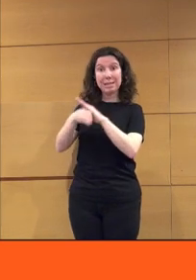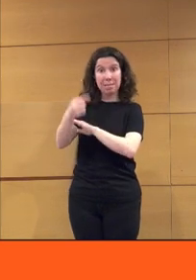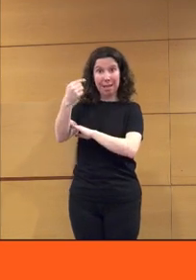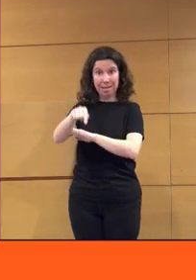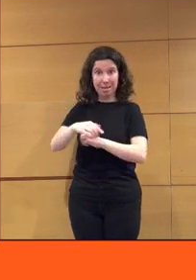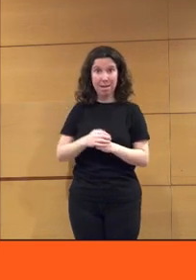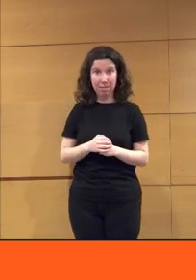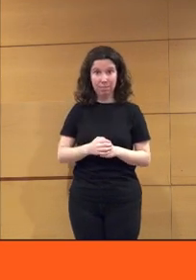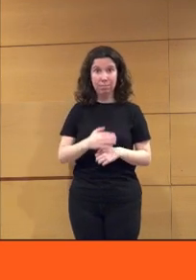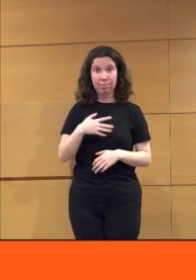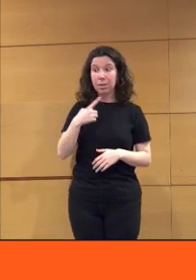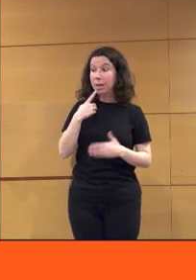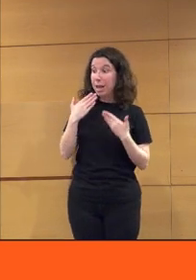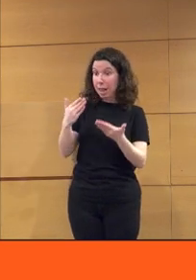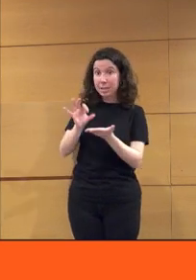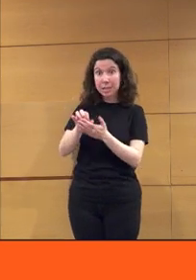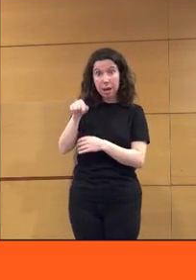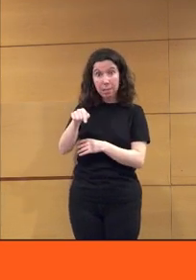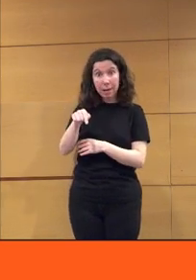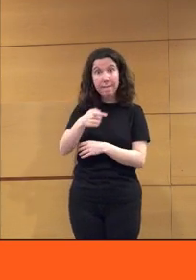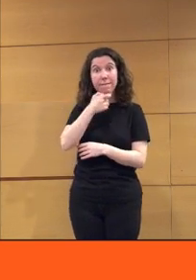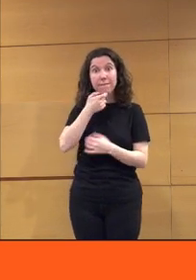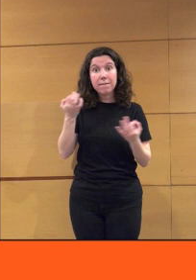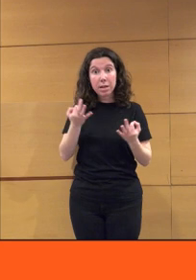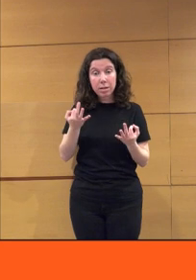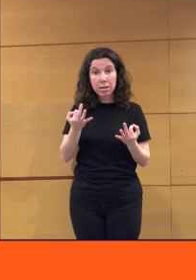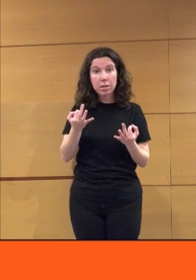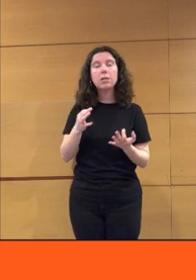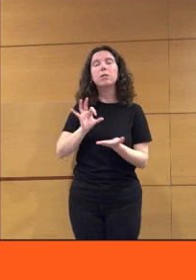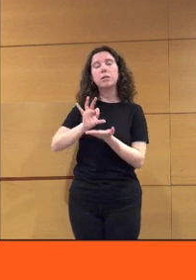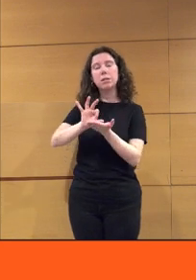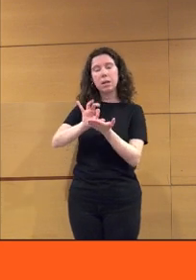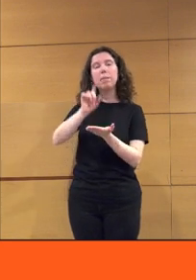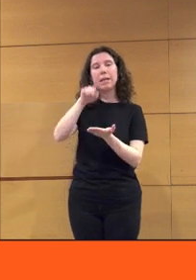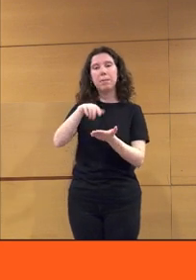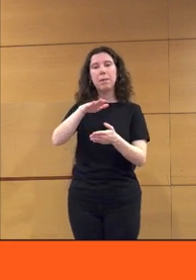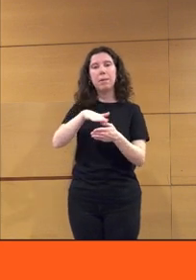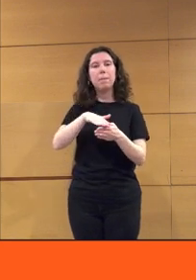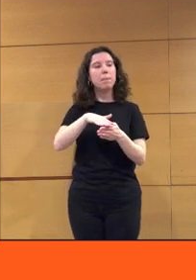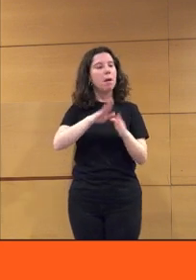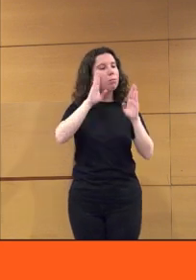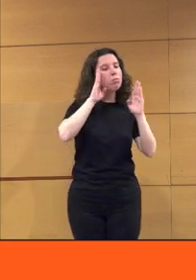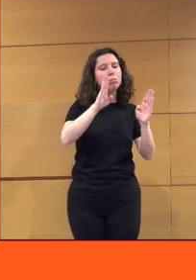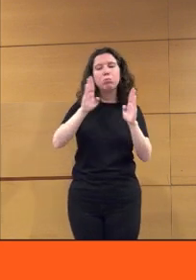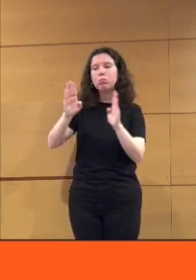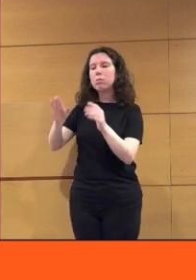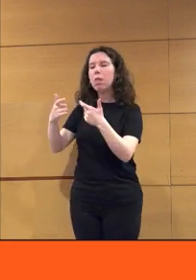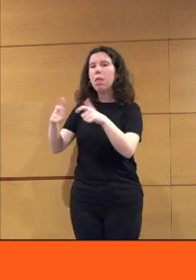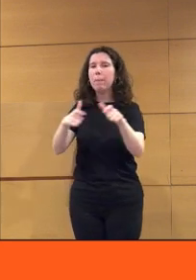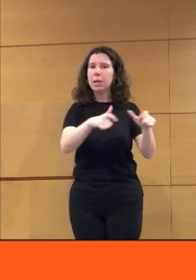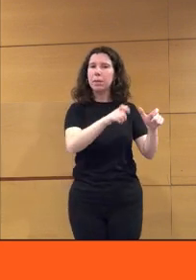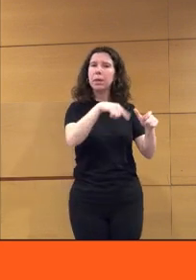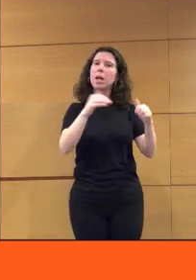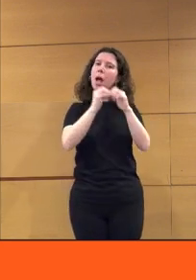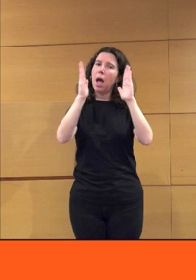de consultoria el que volem és precisament donar servei també als departaments i a les entitats del sector